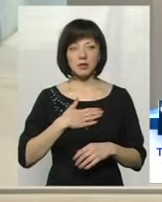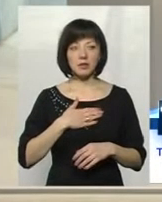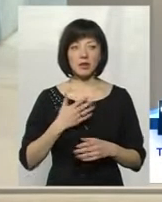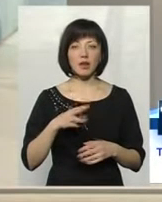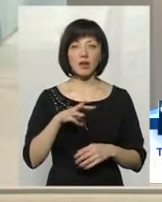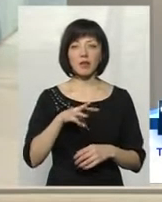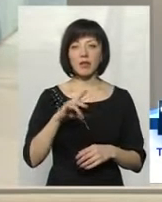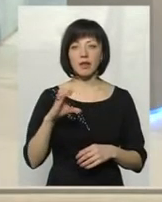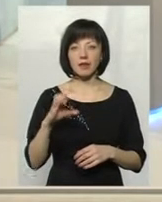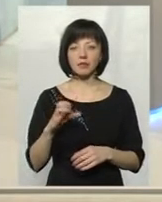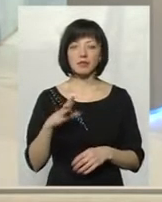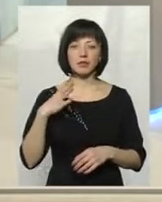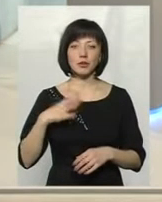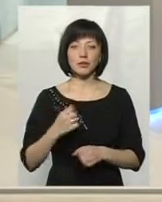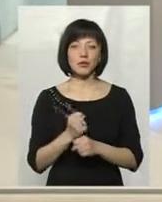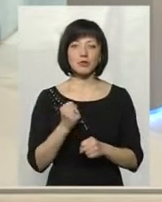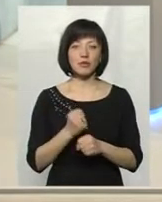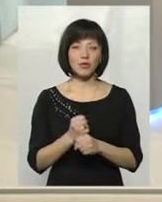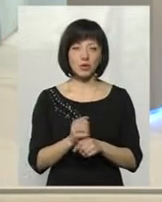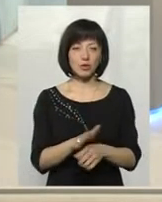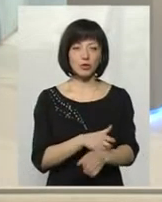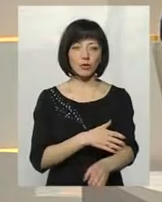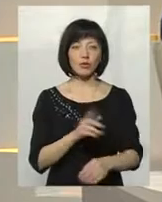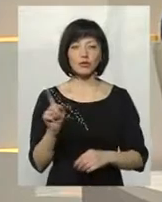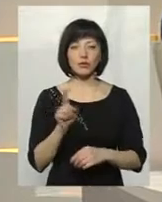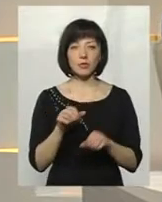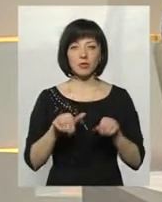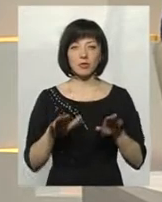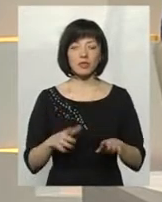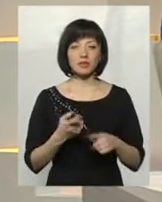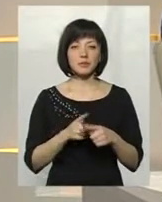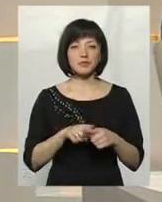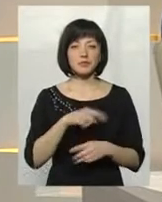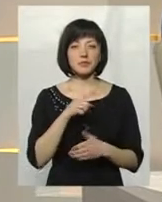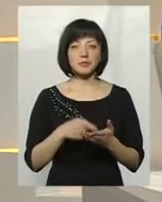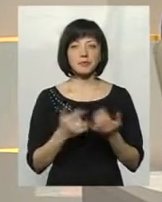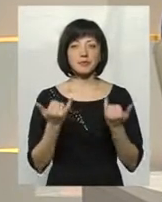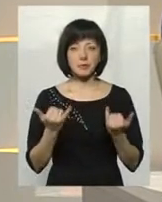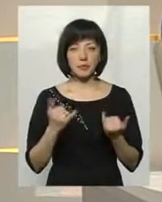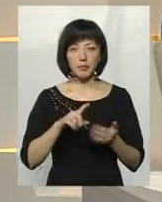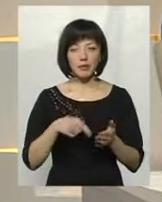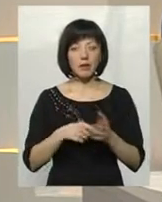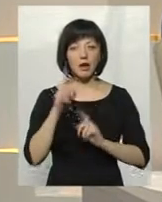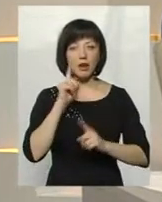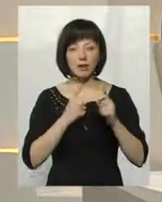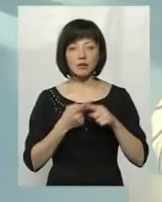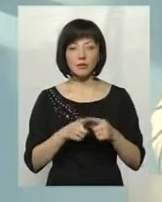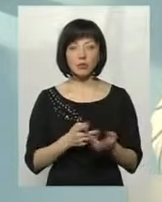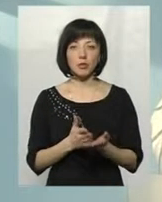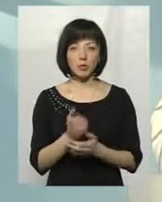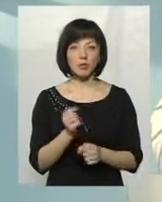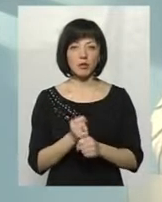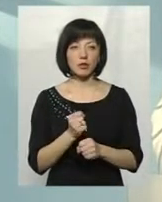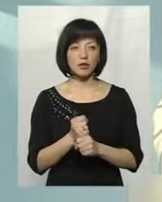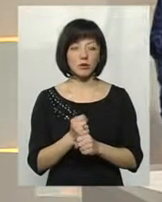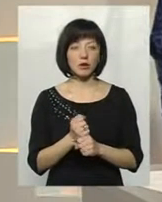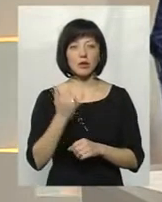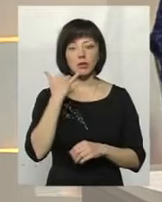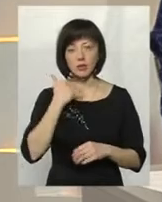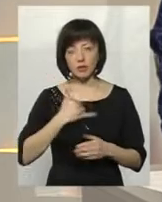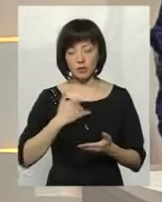менесникам прийшлося працювати досить довго, аби вирішити це питання. В принципі, зараз міська рада якраз в цьому напрямку працює. У